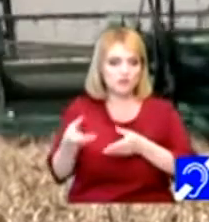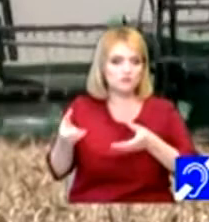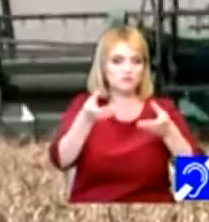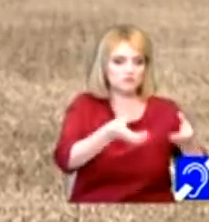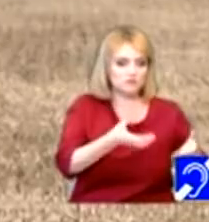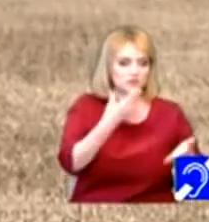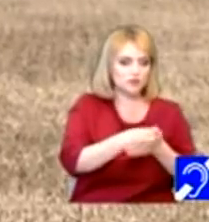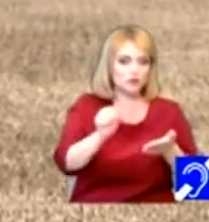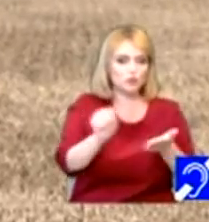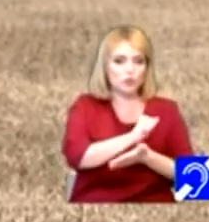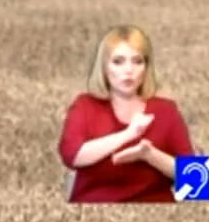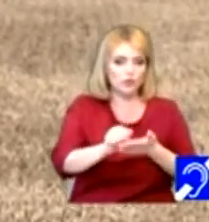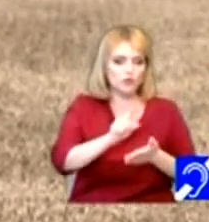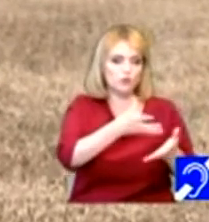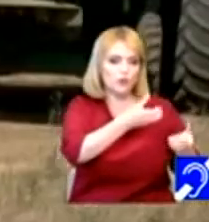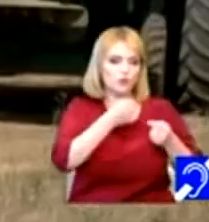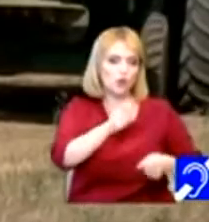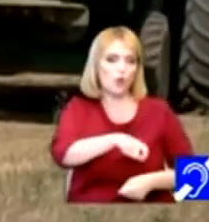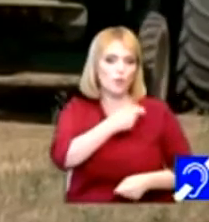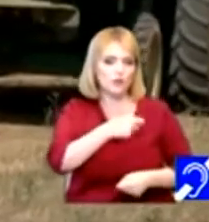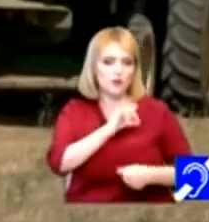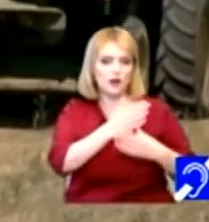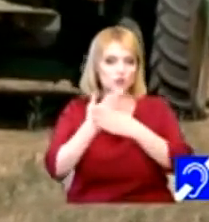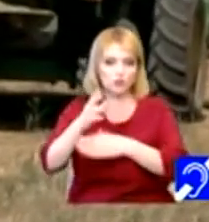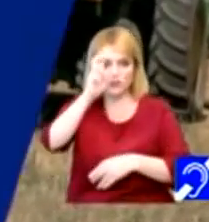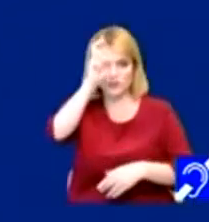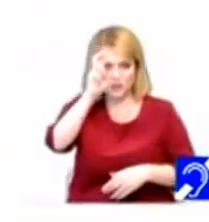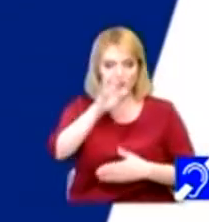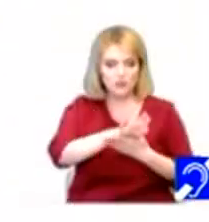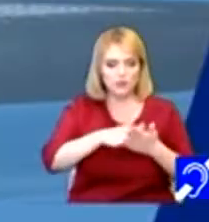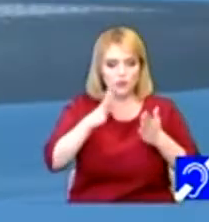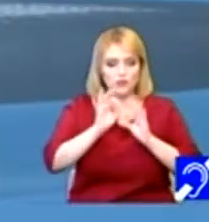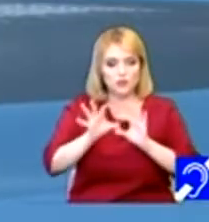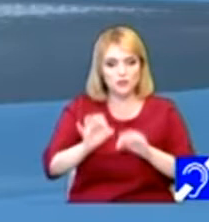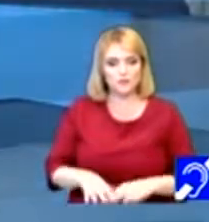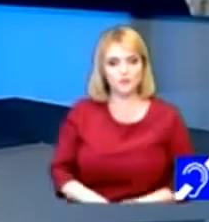Câte astfel de dosare au fost aprobate până acum, aflați din Telejurnal.